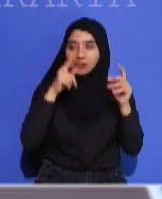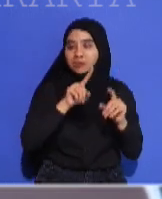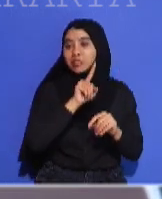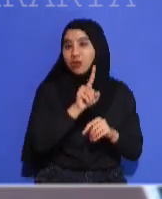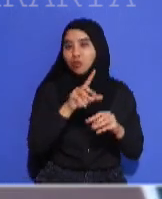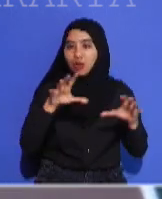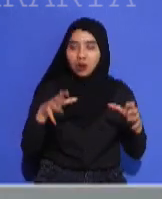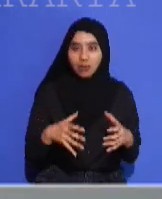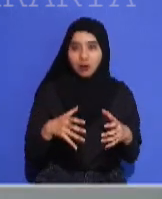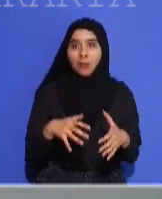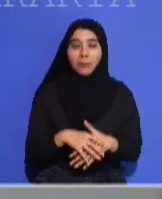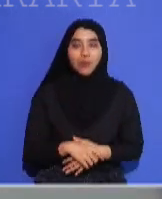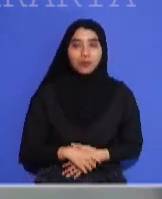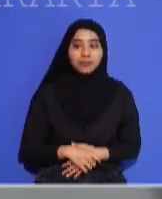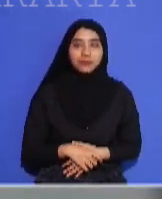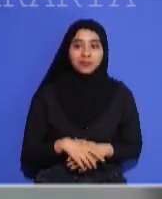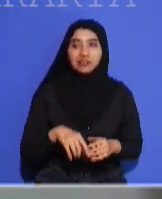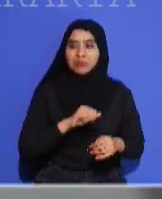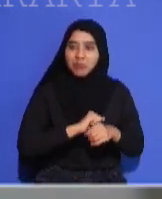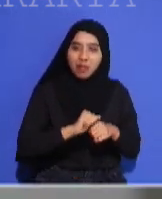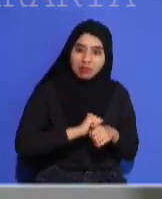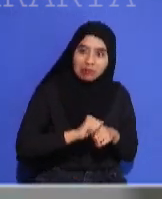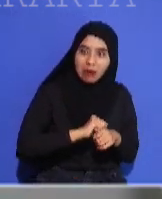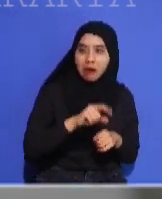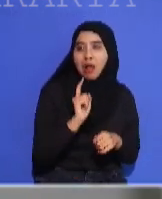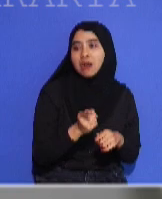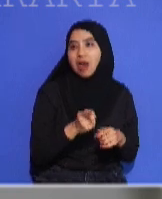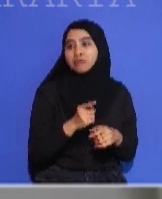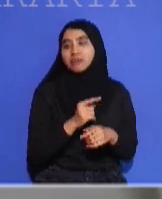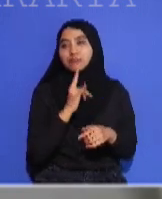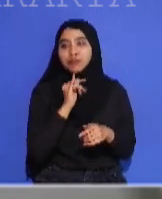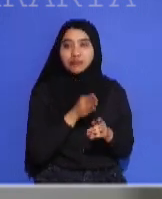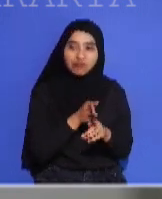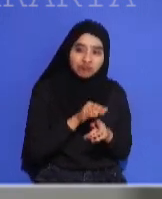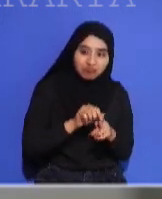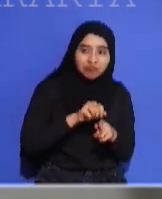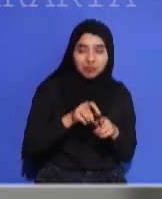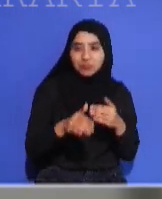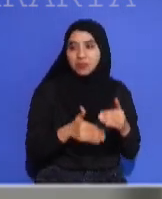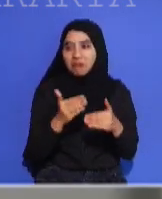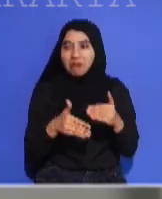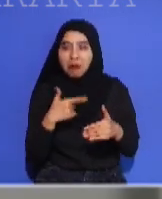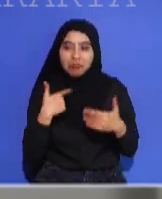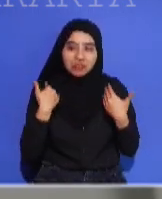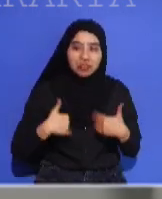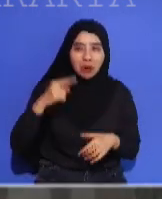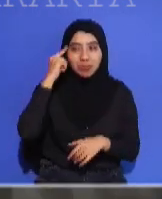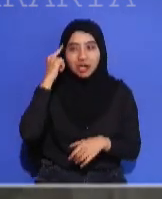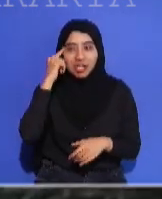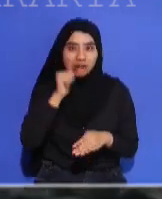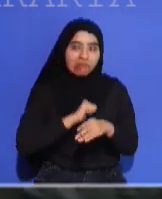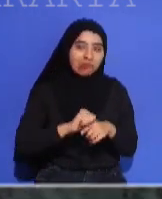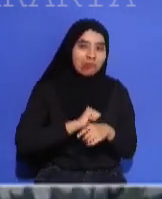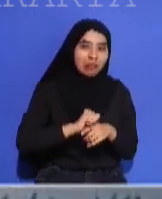sanggar sebagai tempat olah rasa raga dan pikir museum sebagai bentuk pelestarian keris serta art galery ruang diskusi